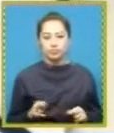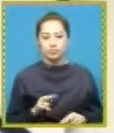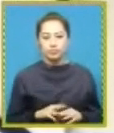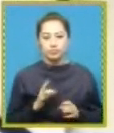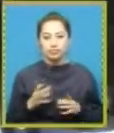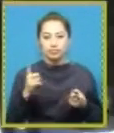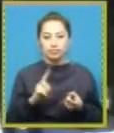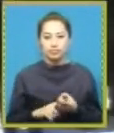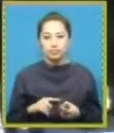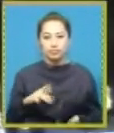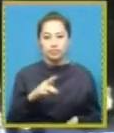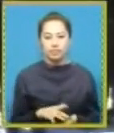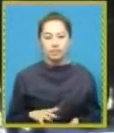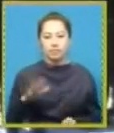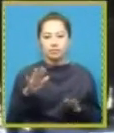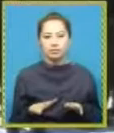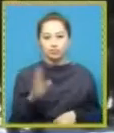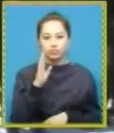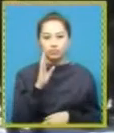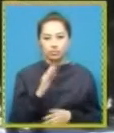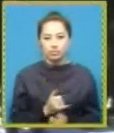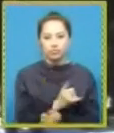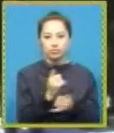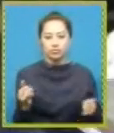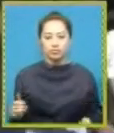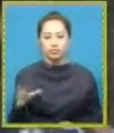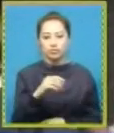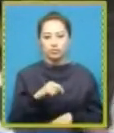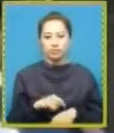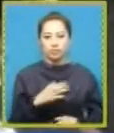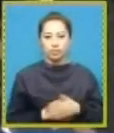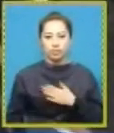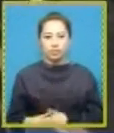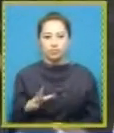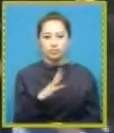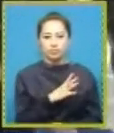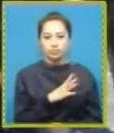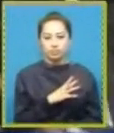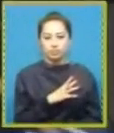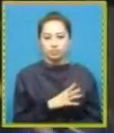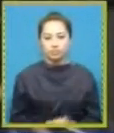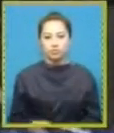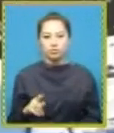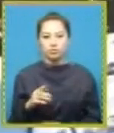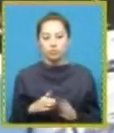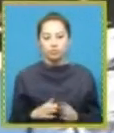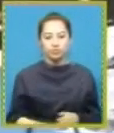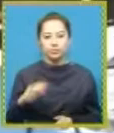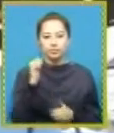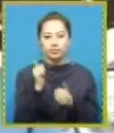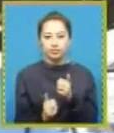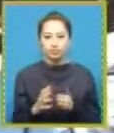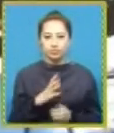қарсаңында орталықтандырылған су жүйесі халыққа қуаныш сыйлады. Тіршілік нәрі әр тұрғынның үй алдына